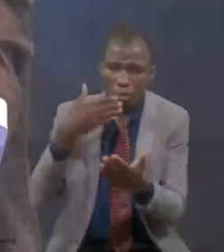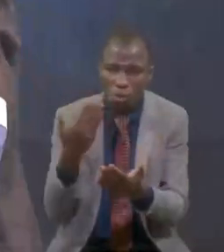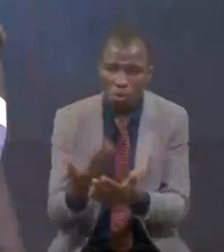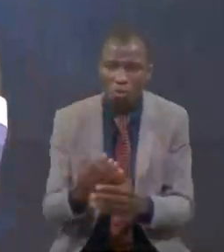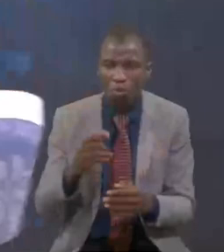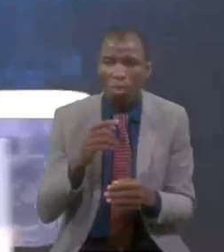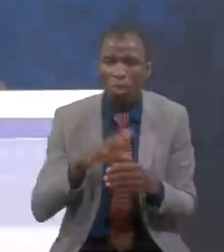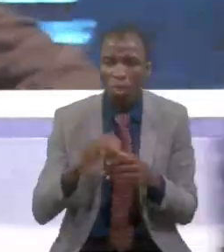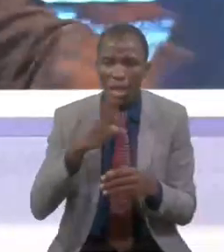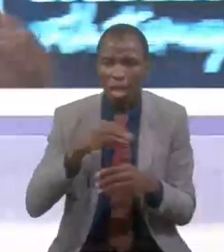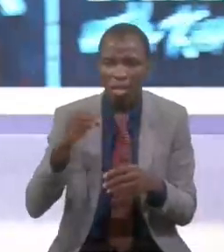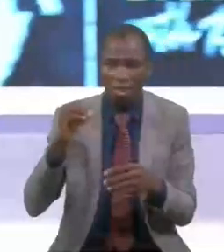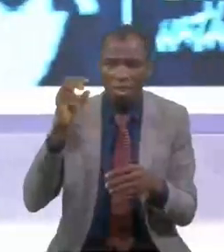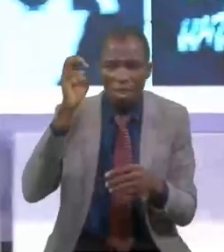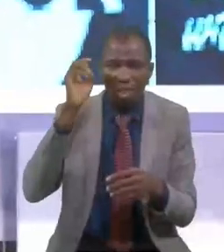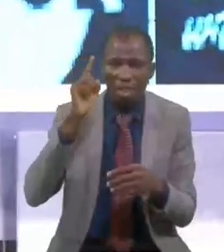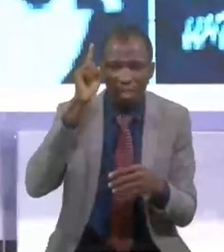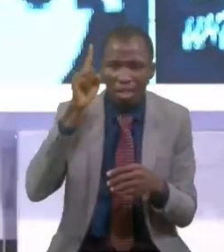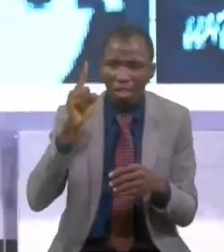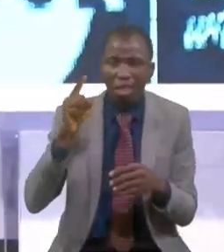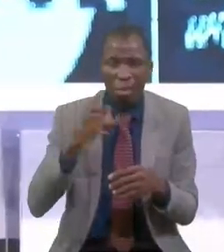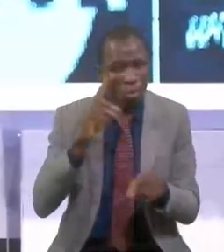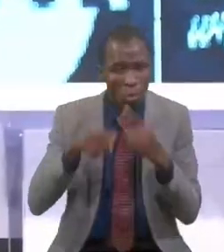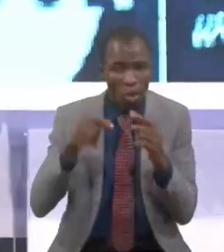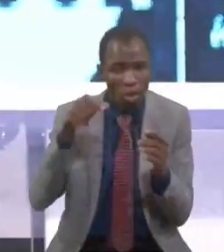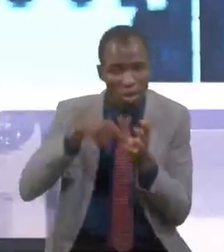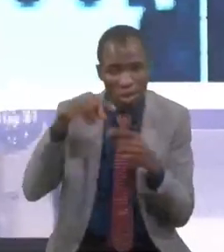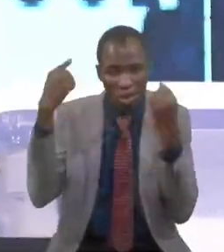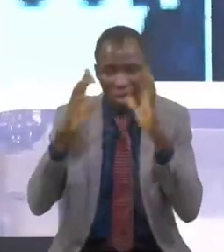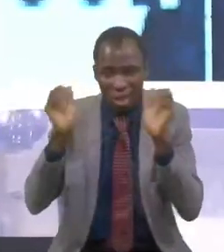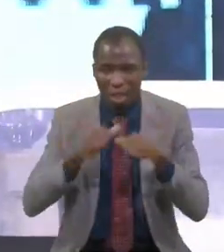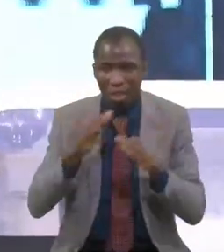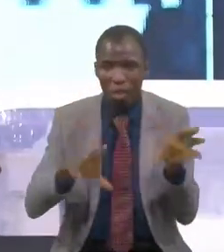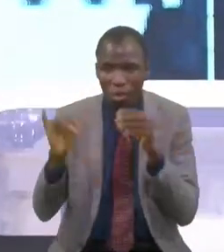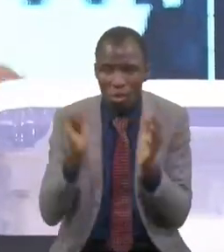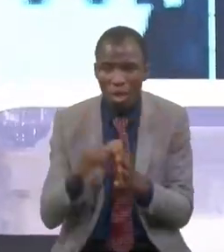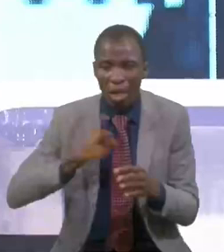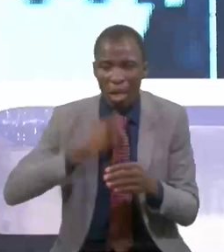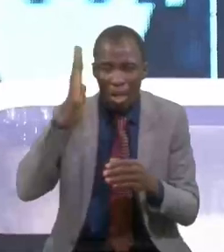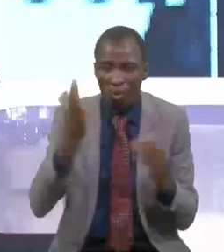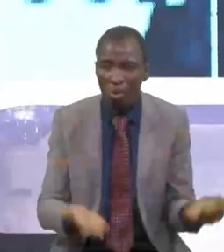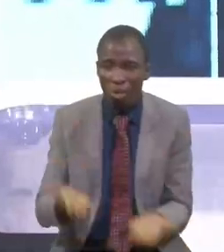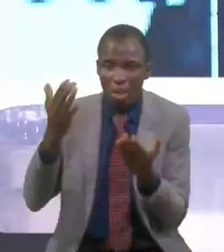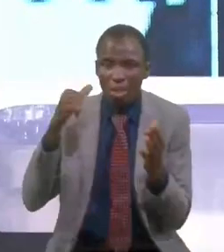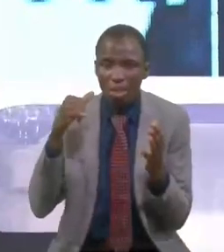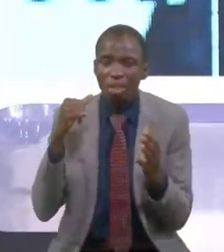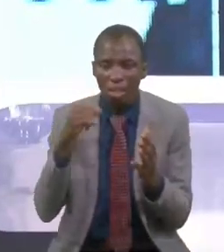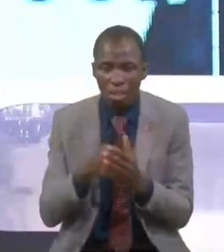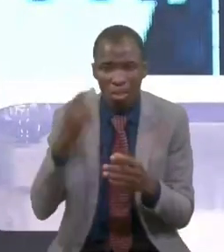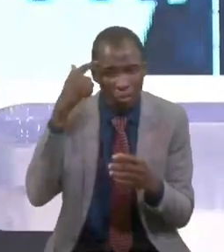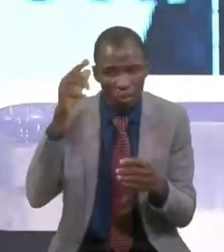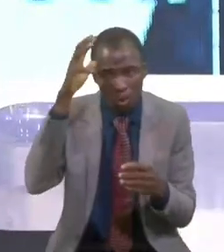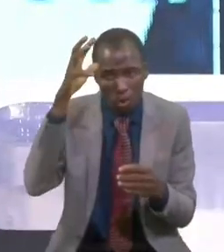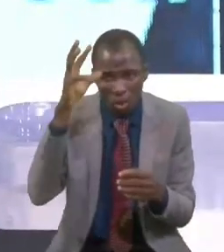de Dieu à la droite de Dieu au ciel le pécheur ne peut pas le faire à cause de cela je vais porter ces iniquités pour lui